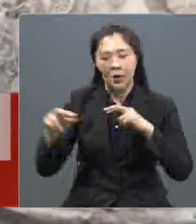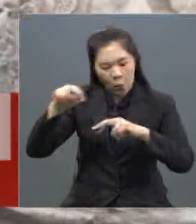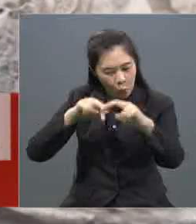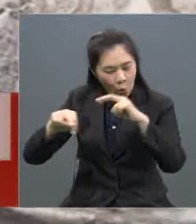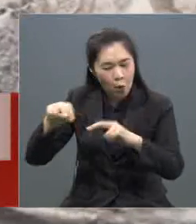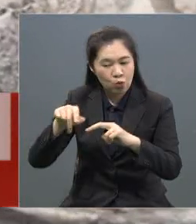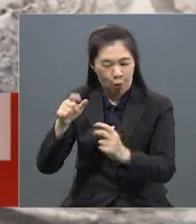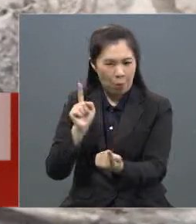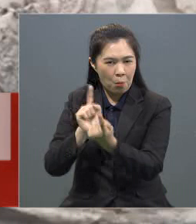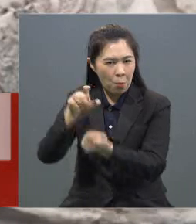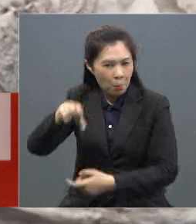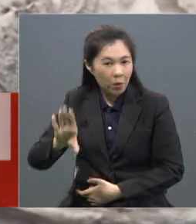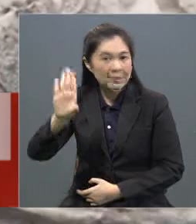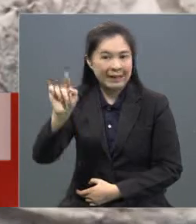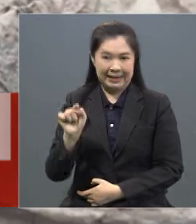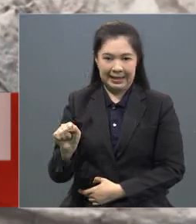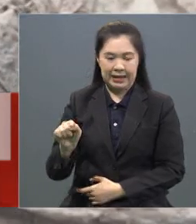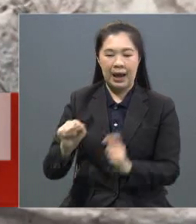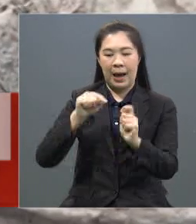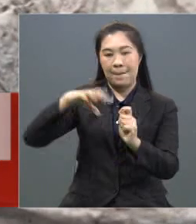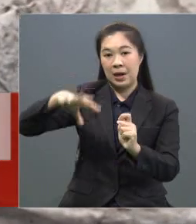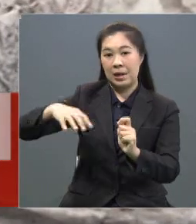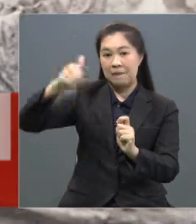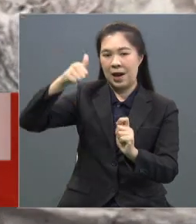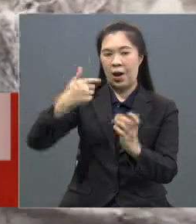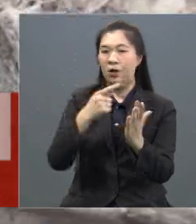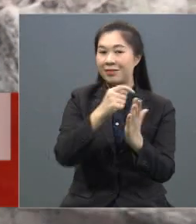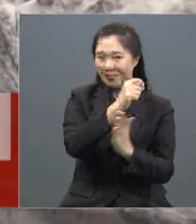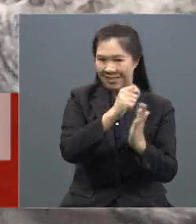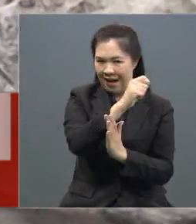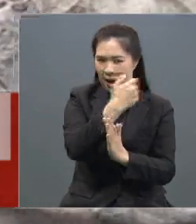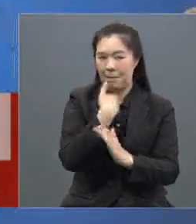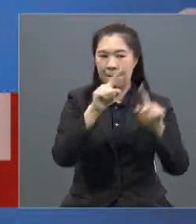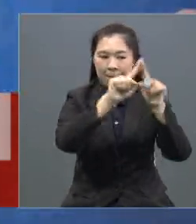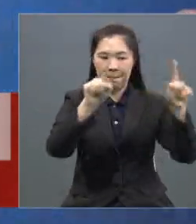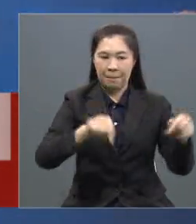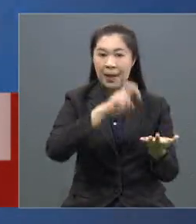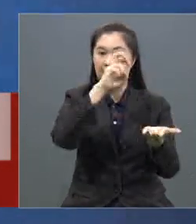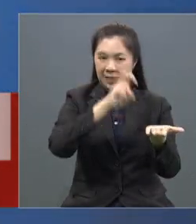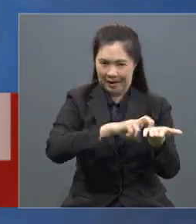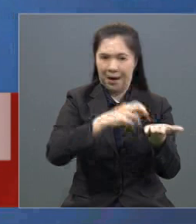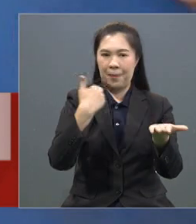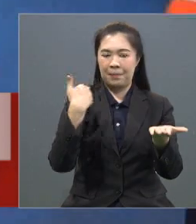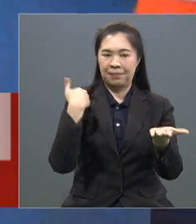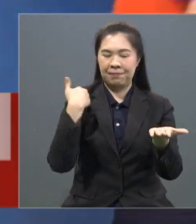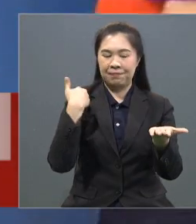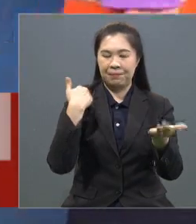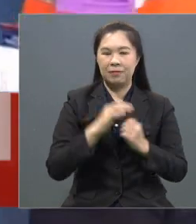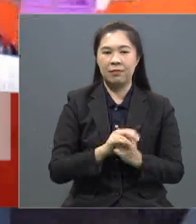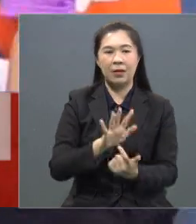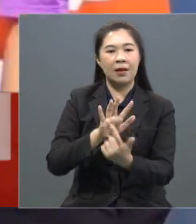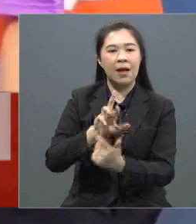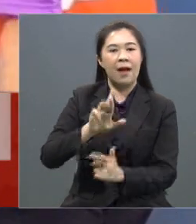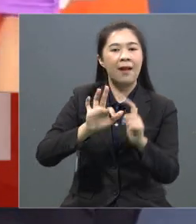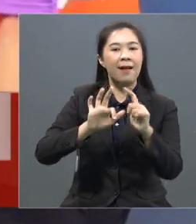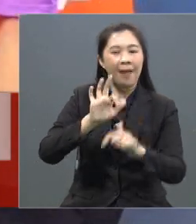ว่าบริษัทต้นทางที่อำเภอเมืองจังหวัดตากนั้นได้รับใบอนุญาตประกอบโลหกรรมแร่รังสีและใบอนุญาต